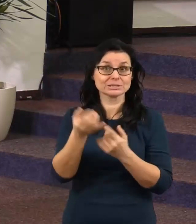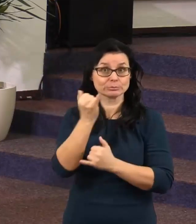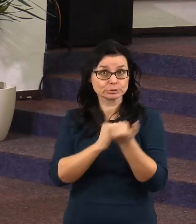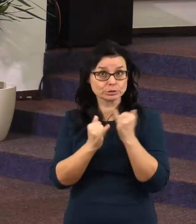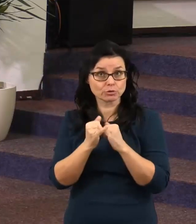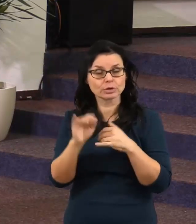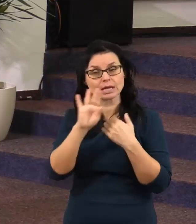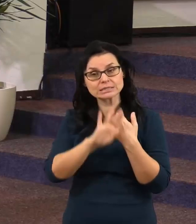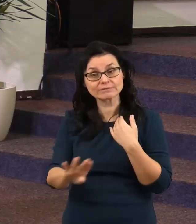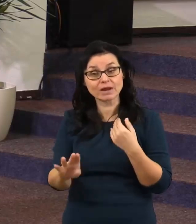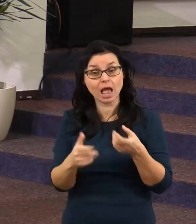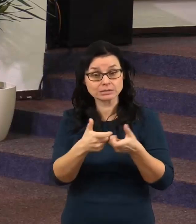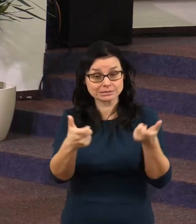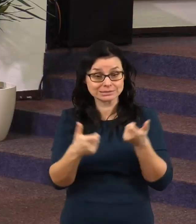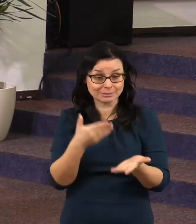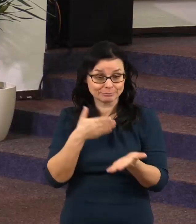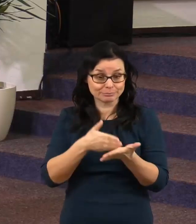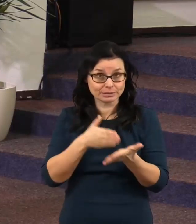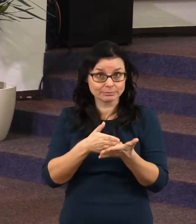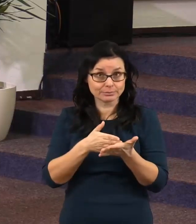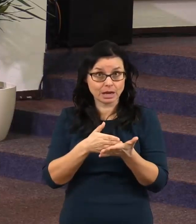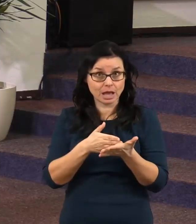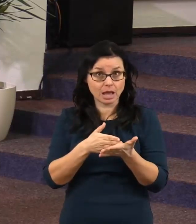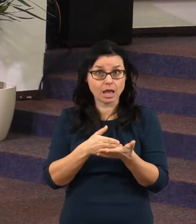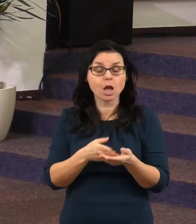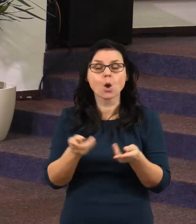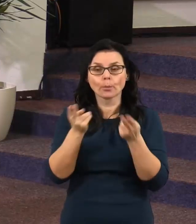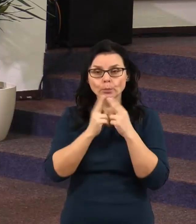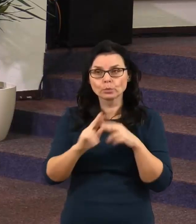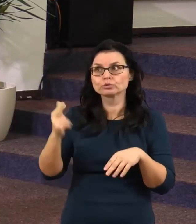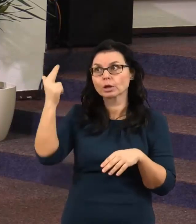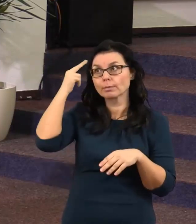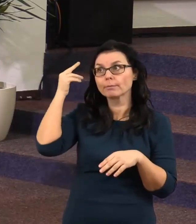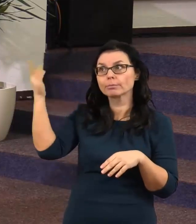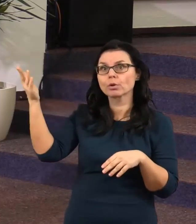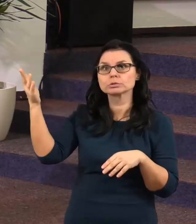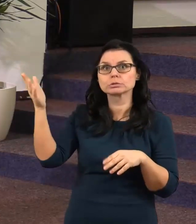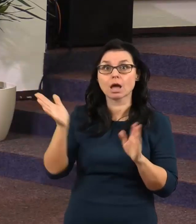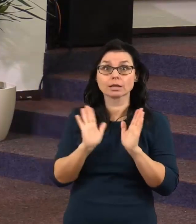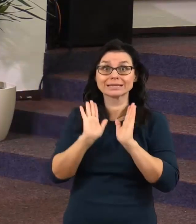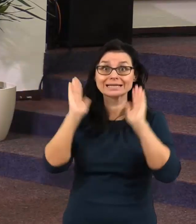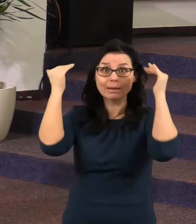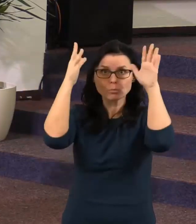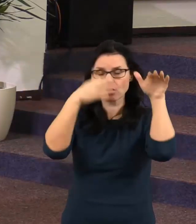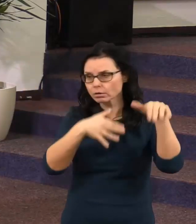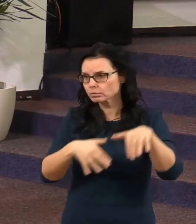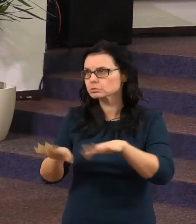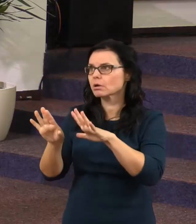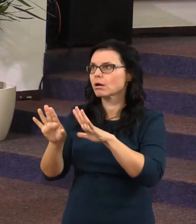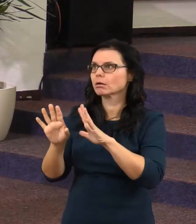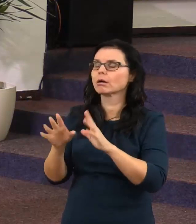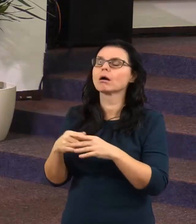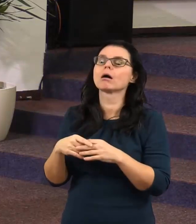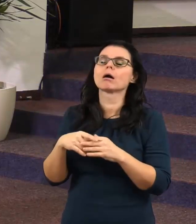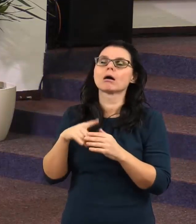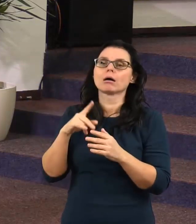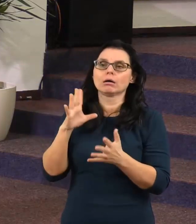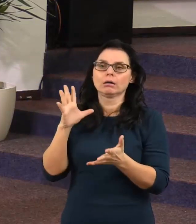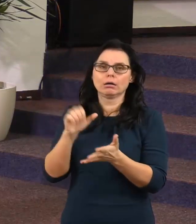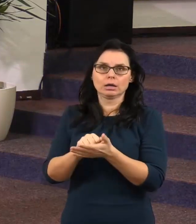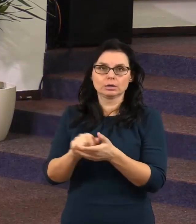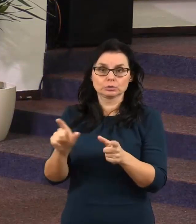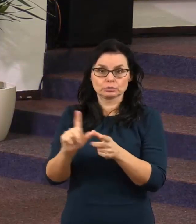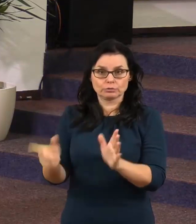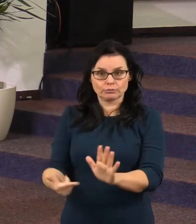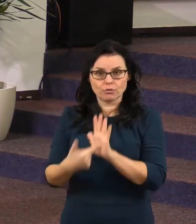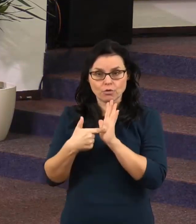zejména z božího slova můžeme poznat. On ho poznal ze svědectví, které dostal